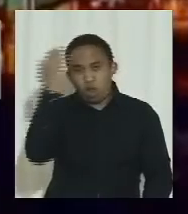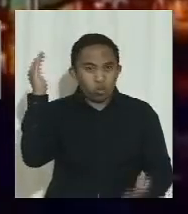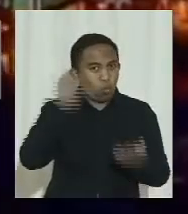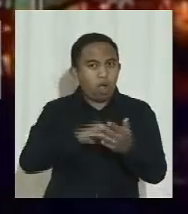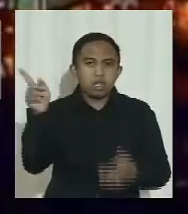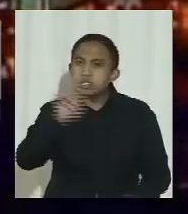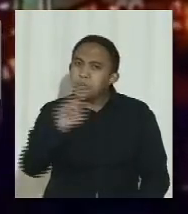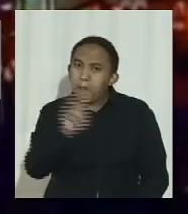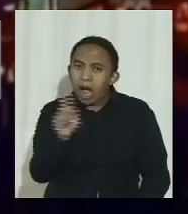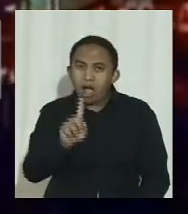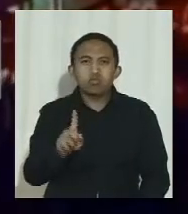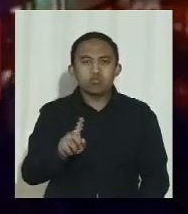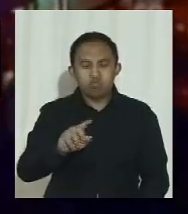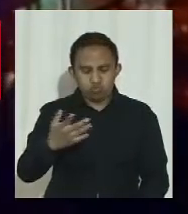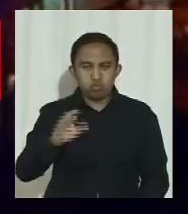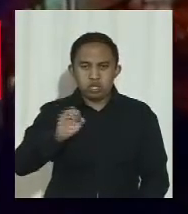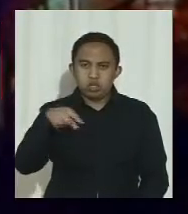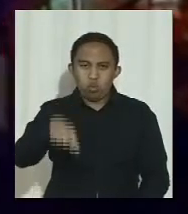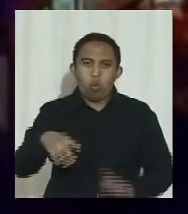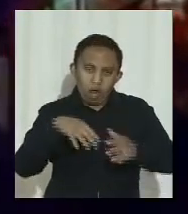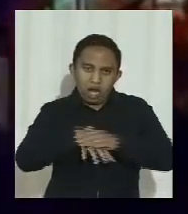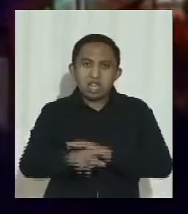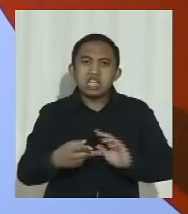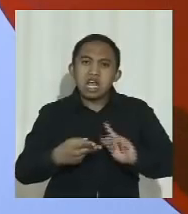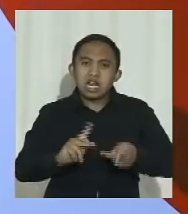atrehana noho ny amehana ara-pahasalamana.